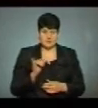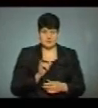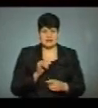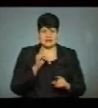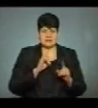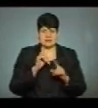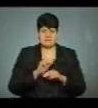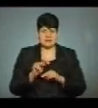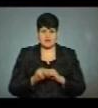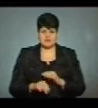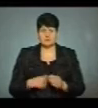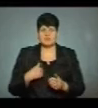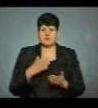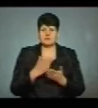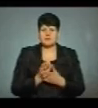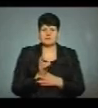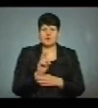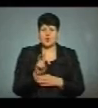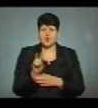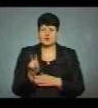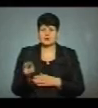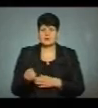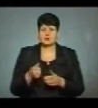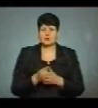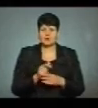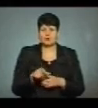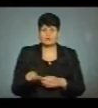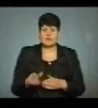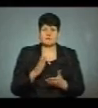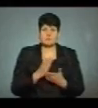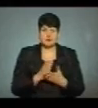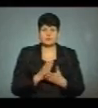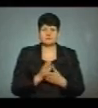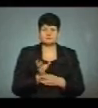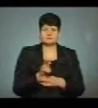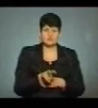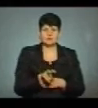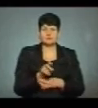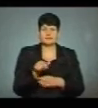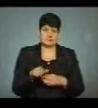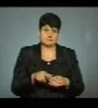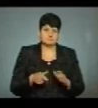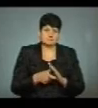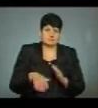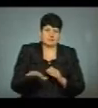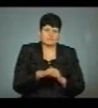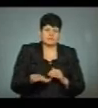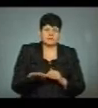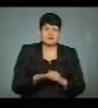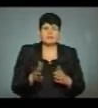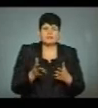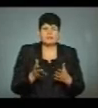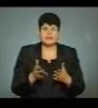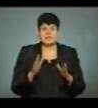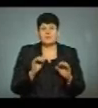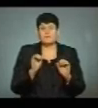онкосемінарів. Ми маємо ходити безпосередньо до людей, маємо ходити в такі аудиторії, до людей, які